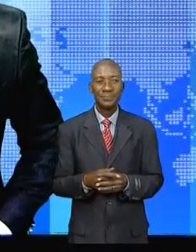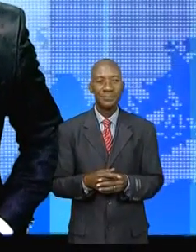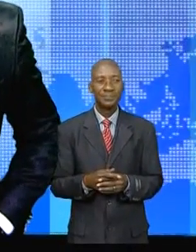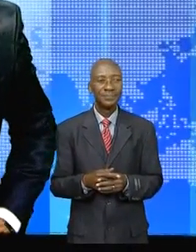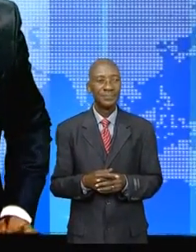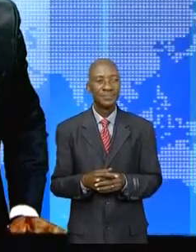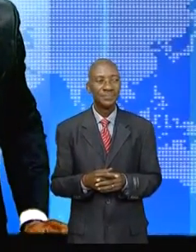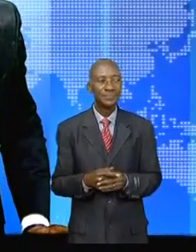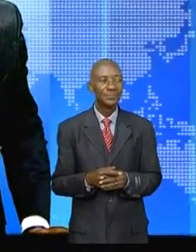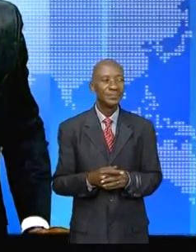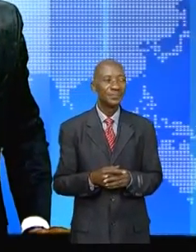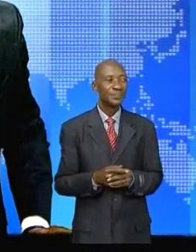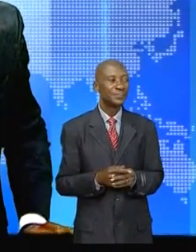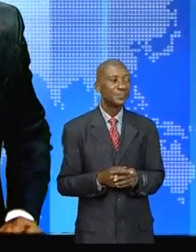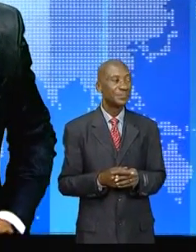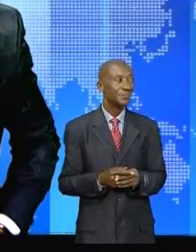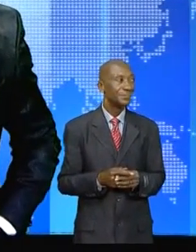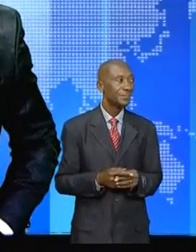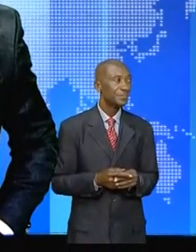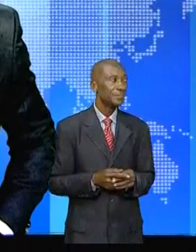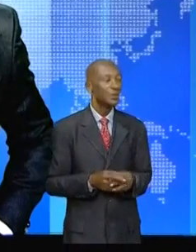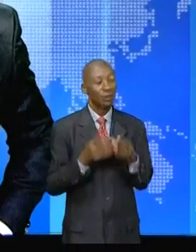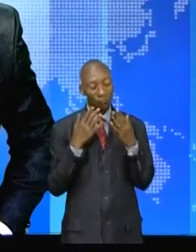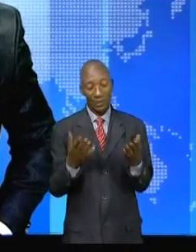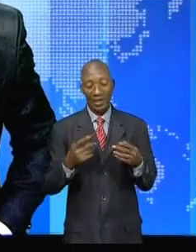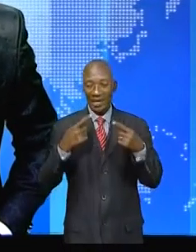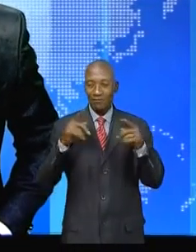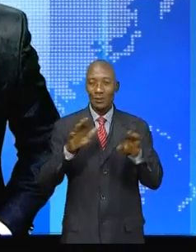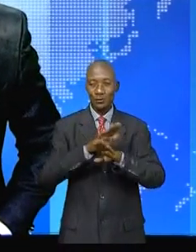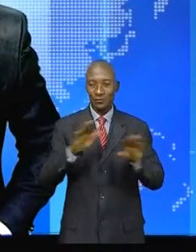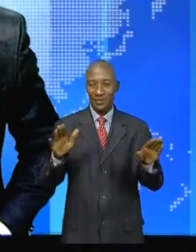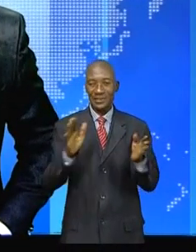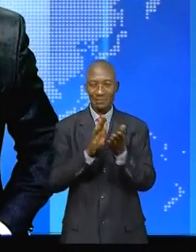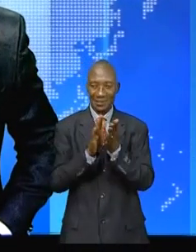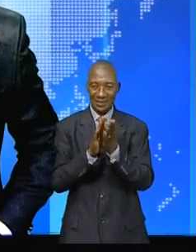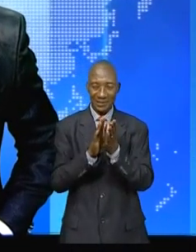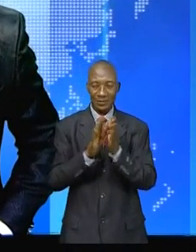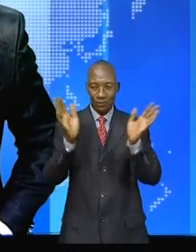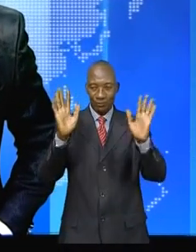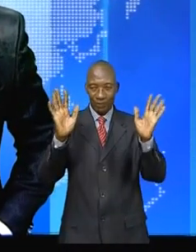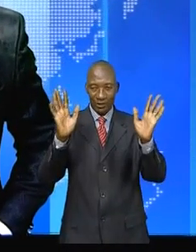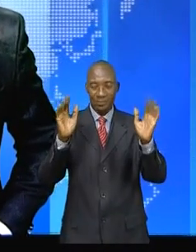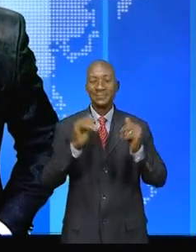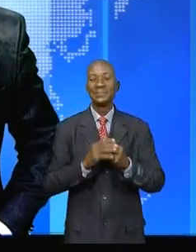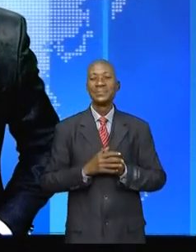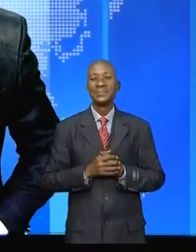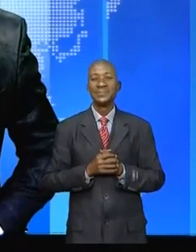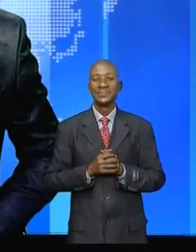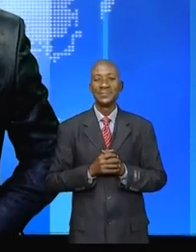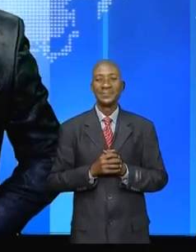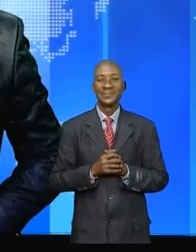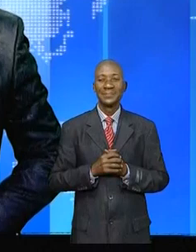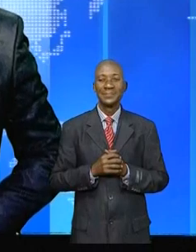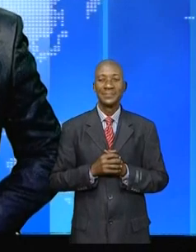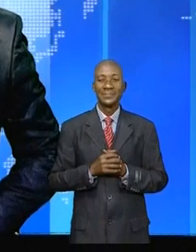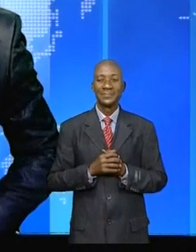Retrouvez José Baïtombo à 19h pour un nouveau journal. Merci de nous avoir suivis et dans l'entretemps, portez-vous bien et bon suite de programme sur